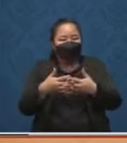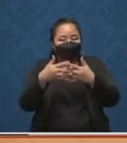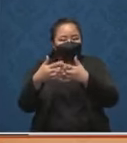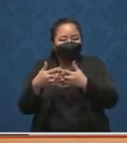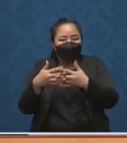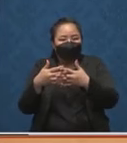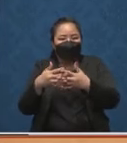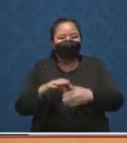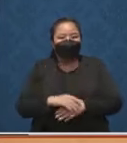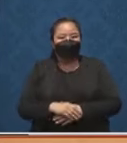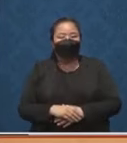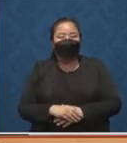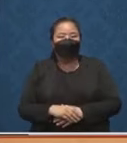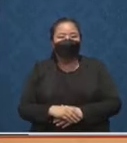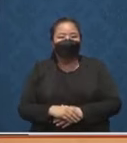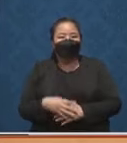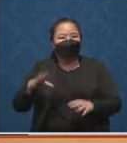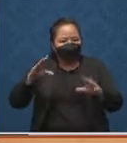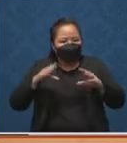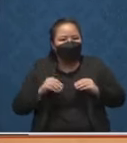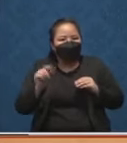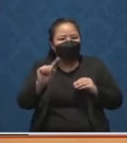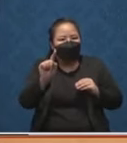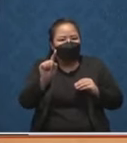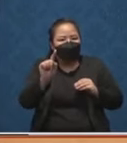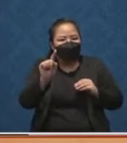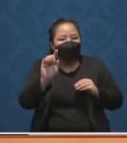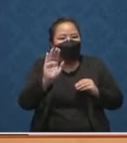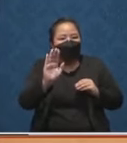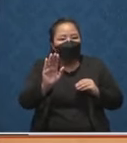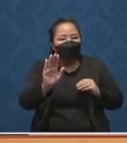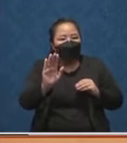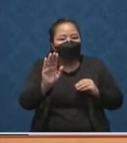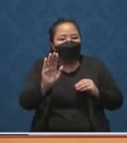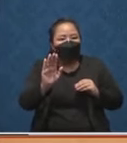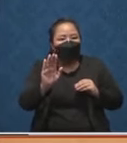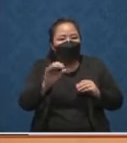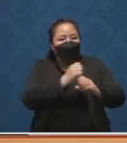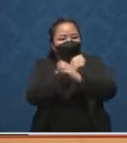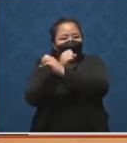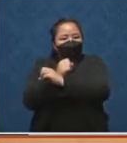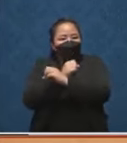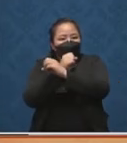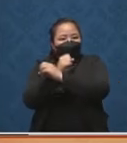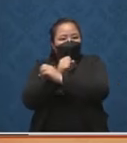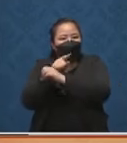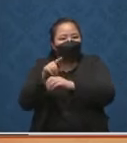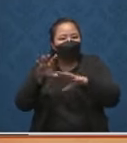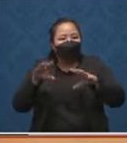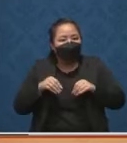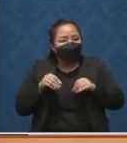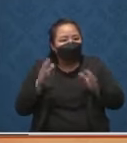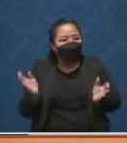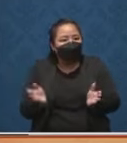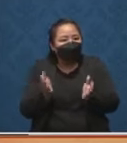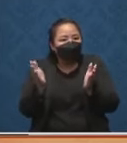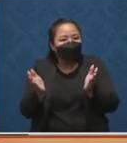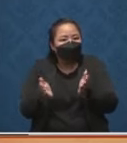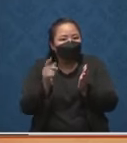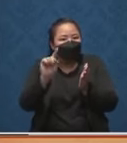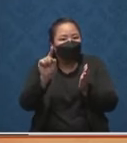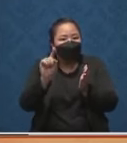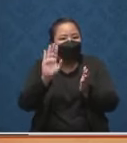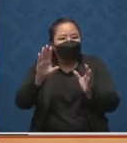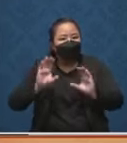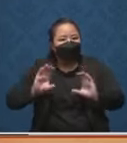ซึ่งก็ต้องยอมรับนะคะว่าหลายๆมาตรการหลายการป้องกันเนี่ยมันต้องได้รับแรงสนับสนุนจากรัฐบาล